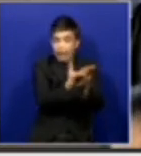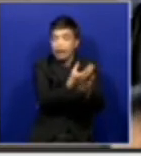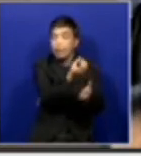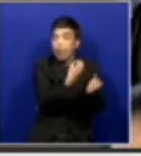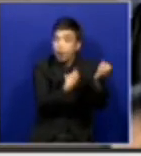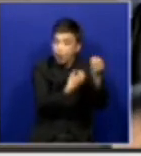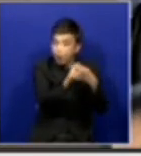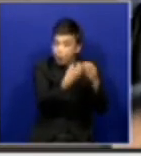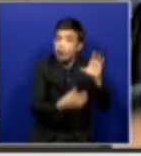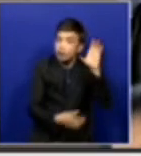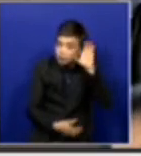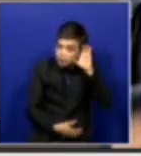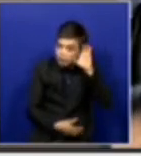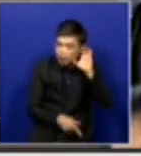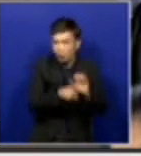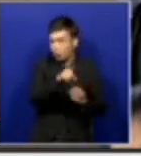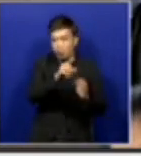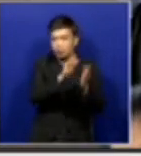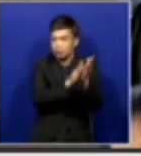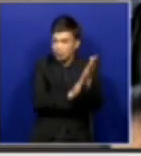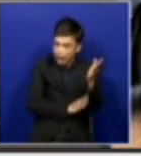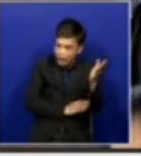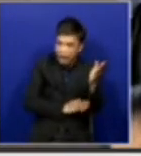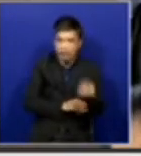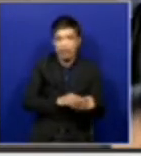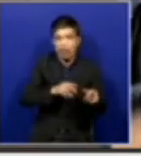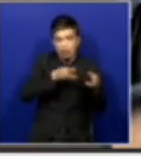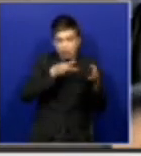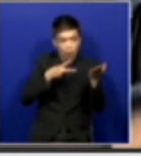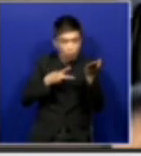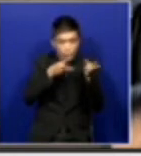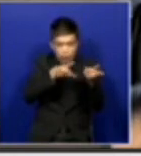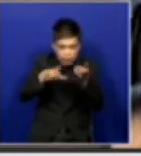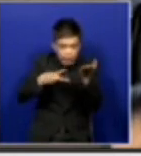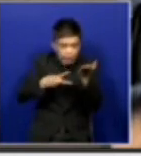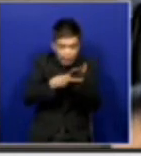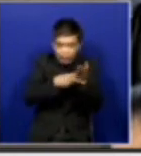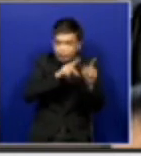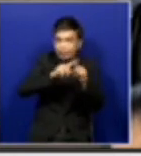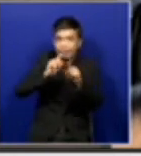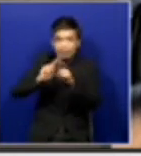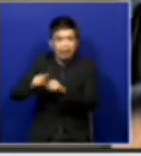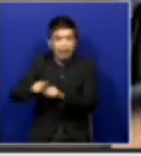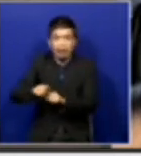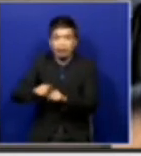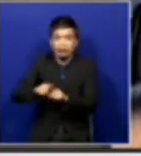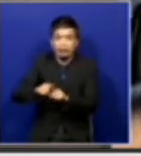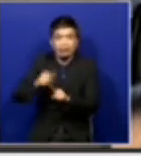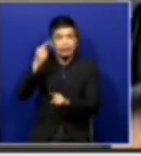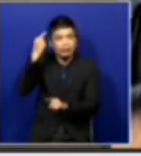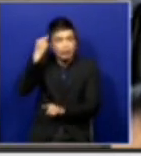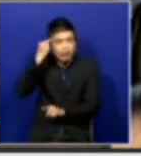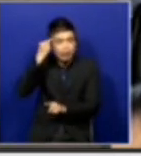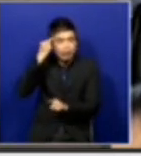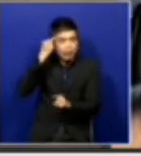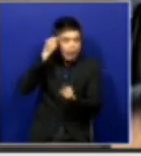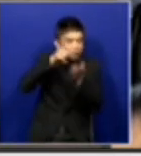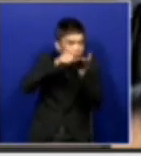ดอยากจะตัดวางเกณฑ์มาตัดแบบหัวสี่เหลี่ยมคือพลิกแพงไม่